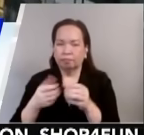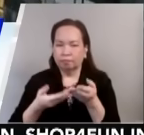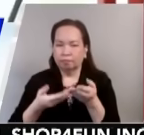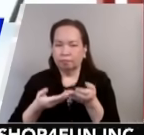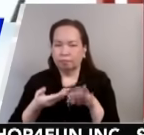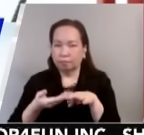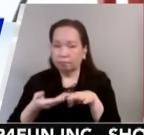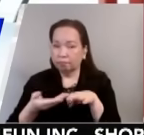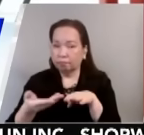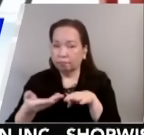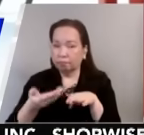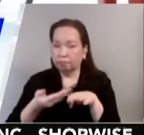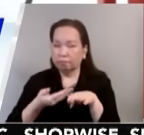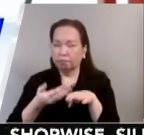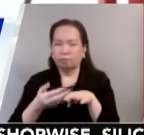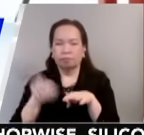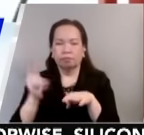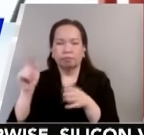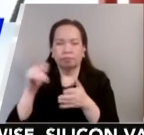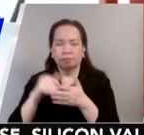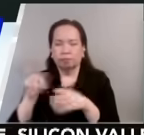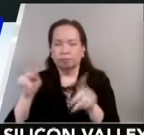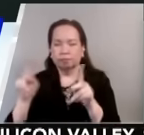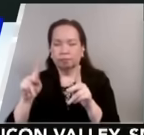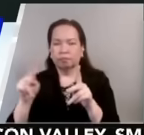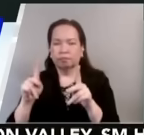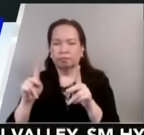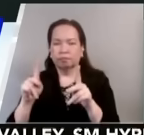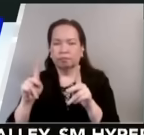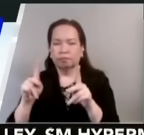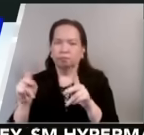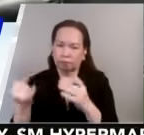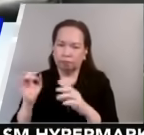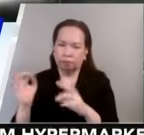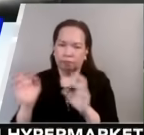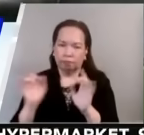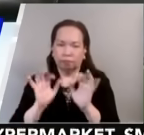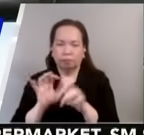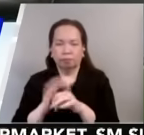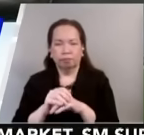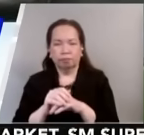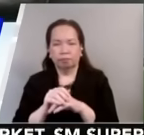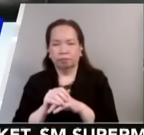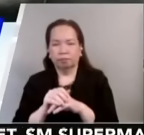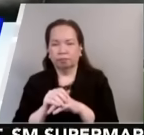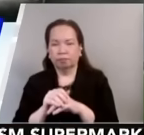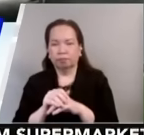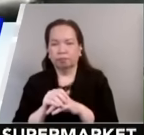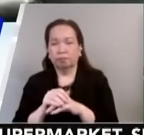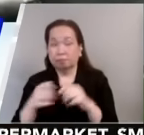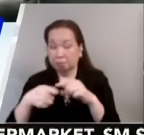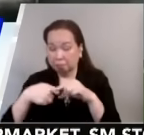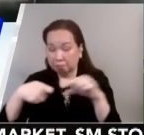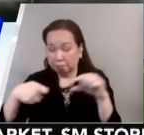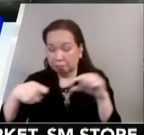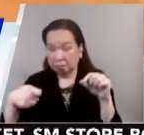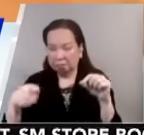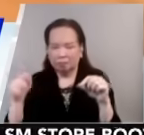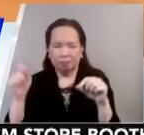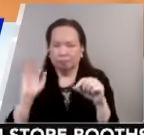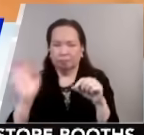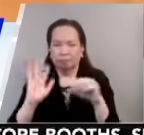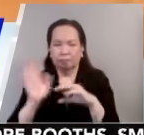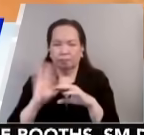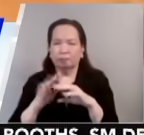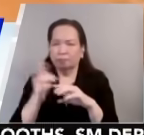Tinatayang bilang ng pasahero sa pier ngayong Rizal Day bawal at hinaharang ang mga patalim at flammable materials paputok at lighter